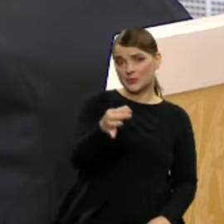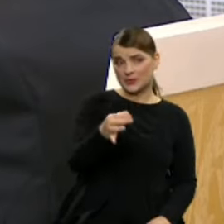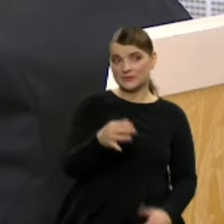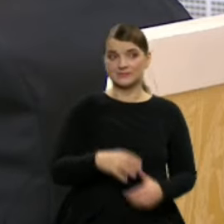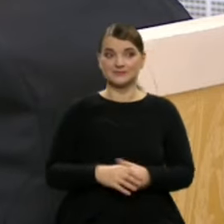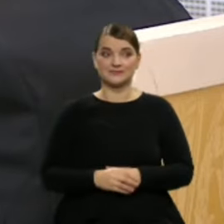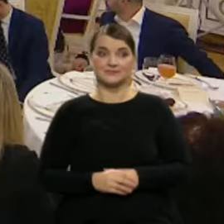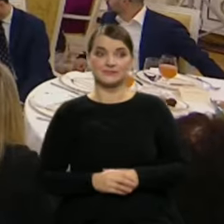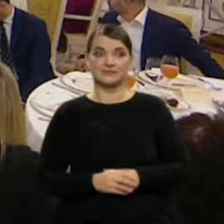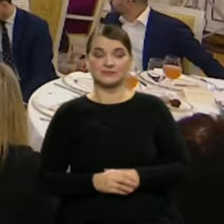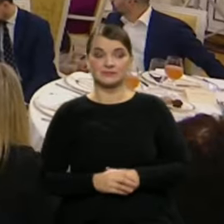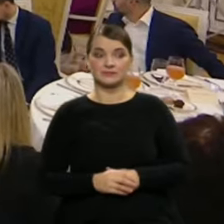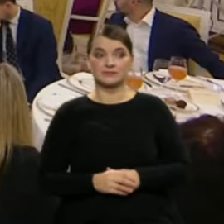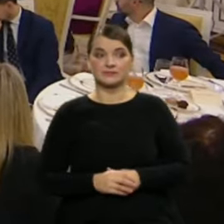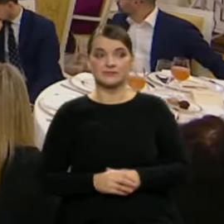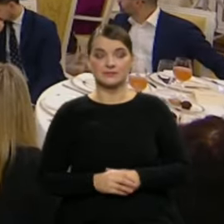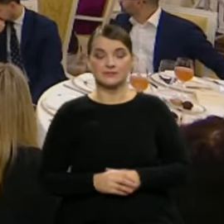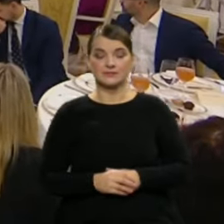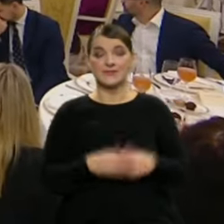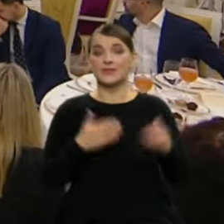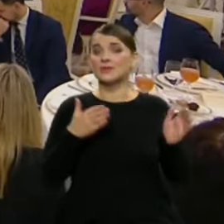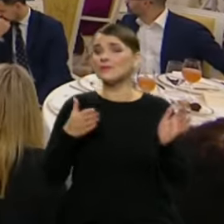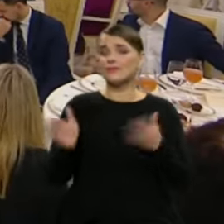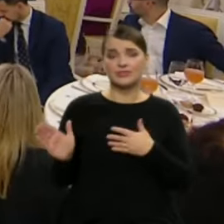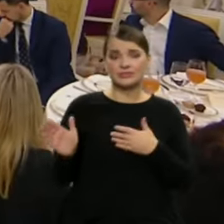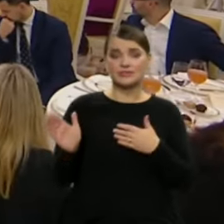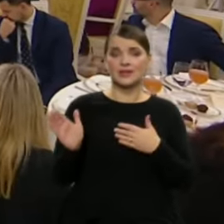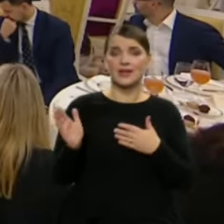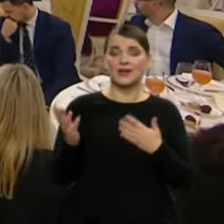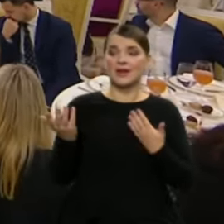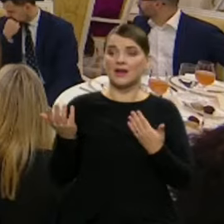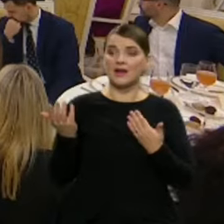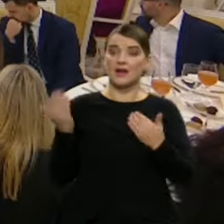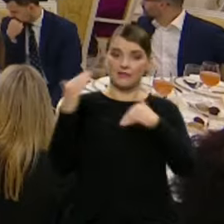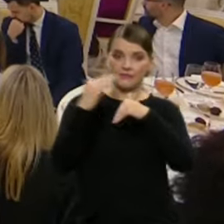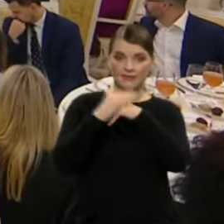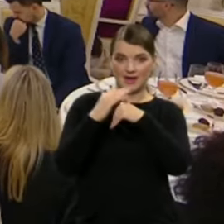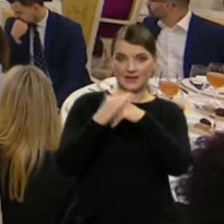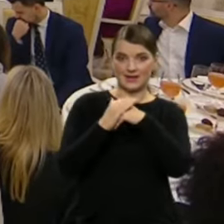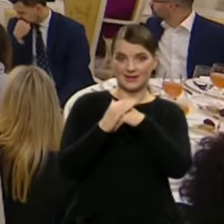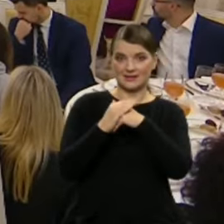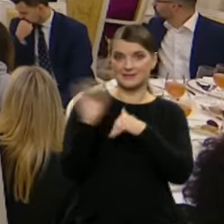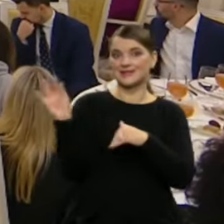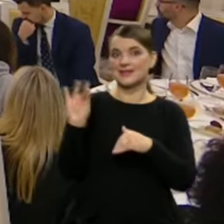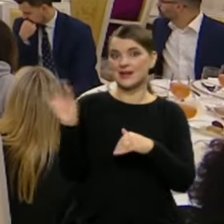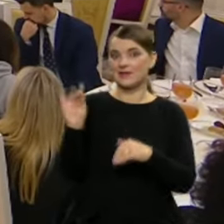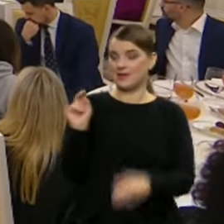Mes matydavome vakarai sėdinčias tris kartas kavinėje.